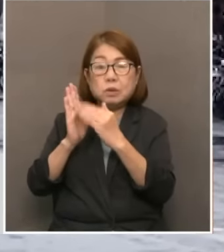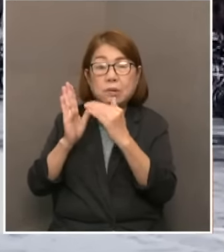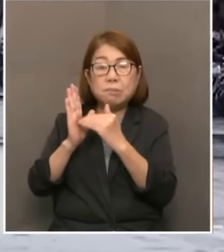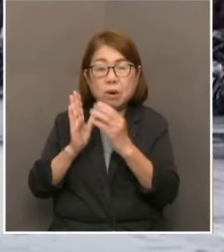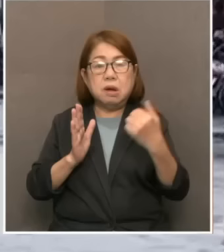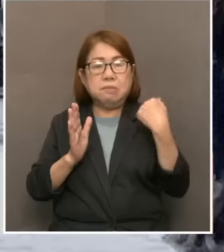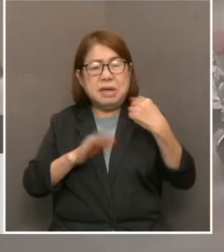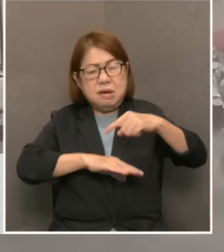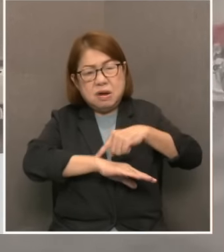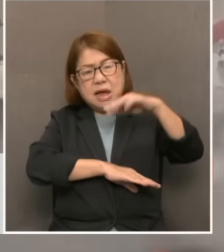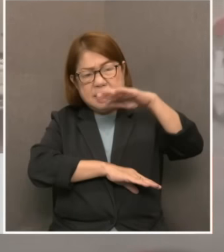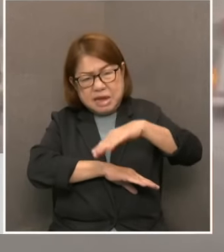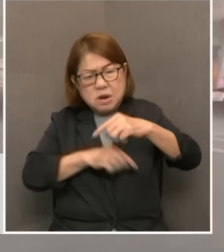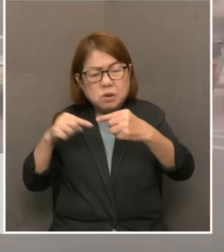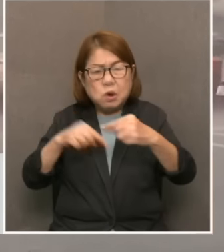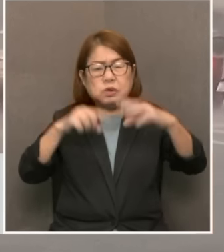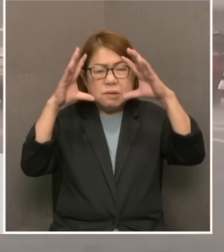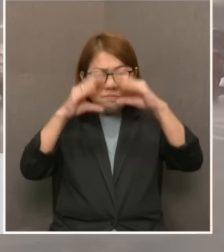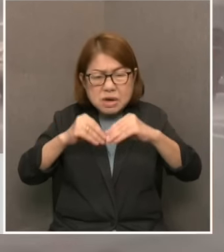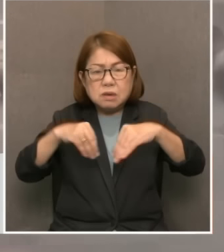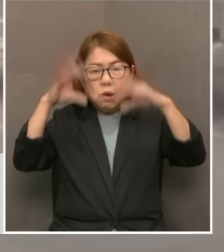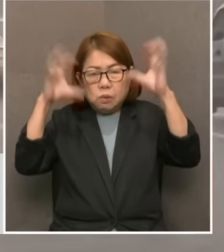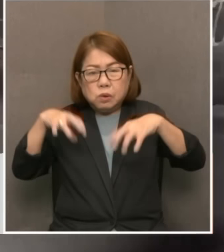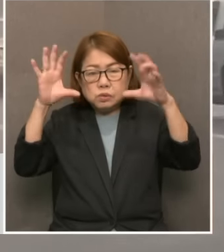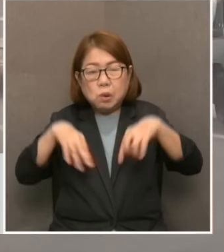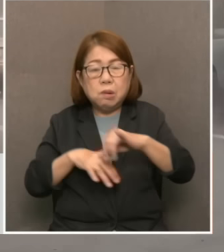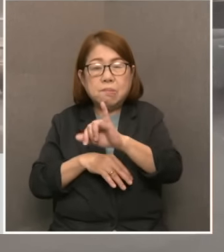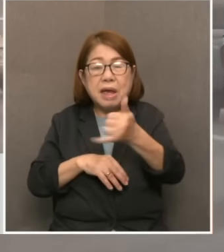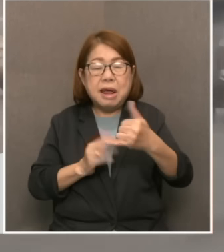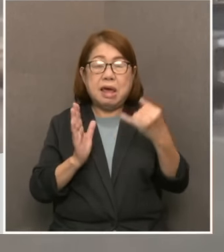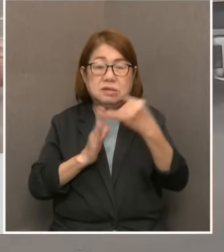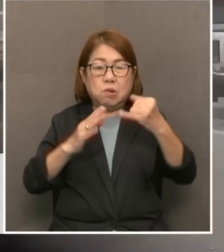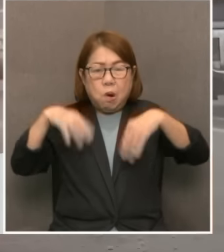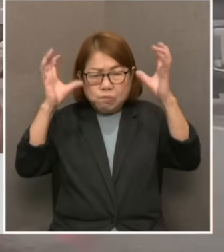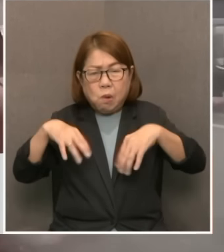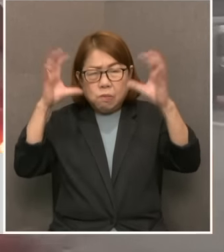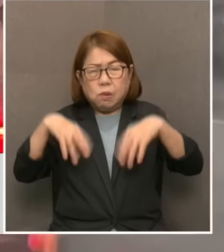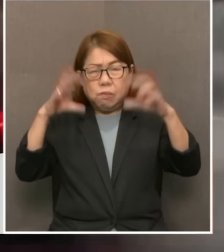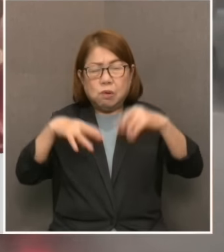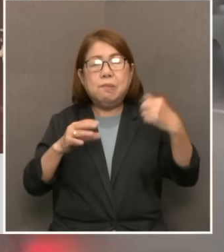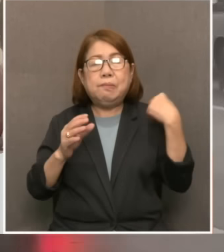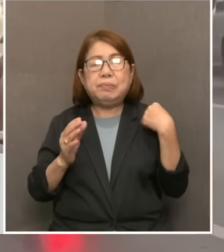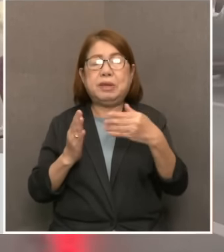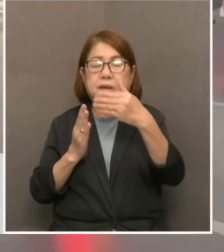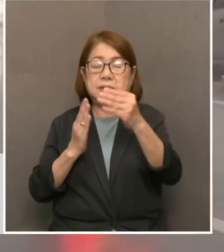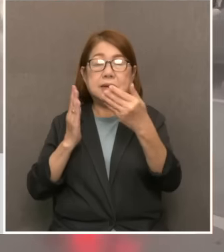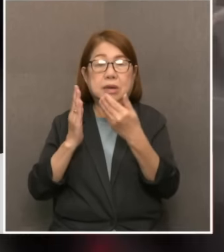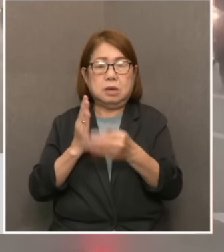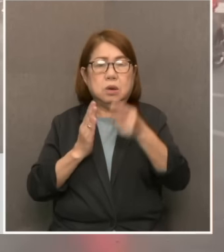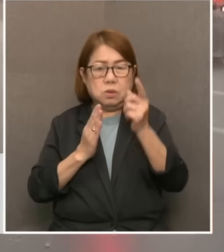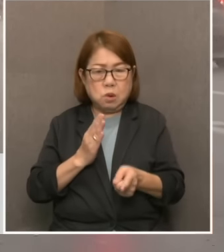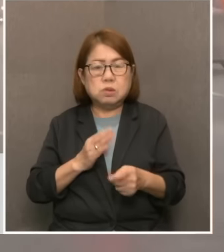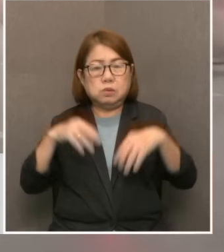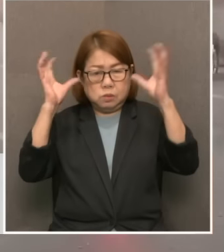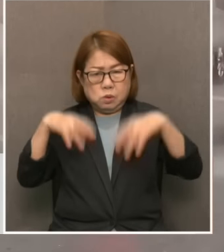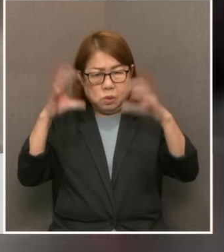กในช่วงเย็นถึงค่ำะมฝนตกหนกบางแห่งบริเวณภาคเหนือ ภาคตวรออกเฉงเหือตอนบนขอให้ระวังฝน